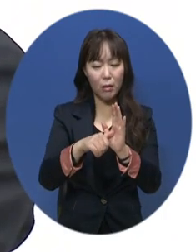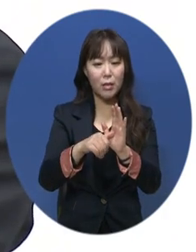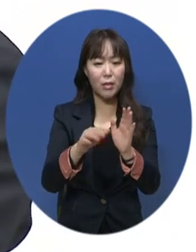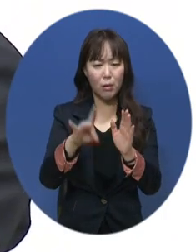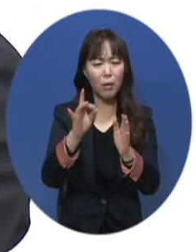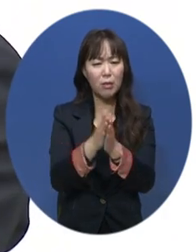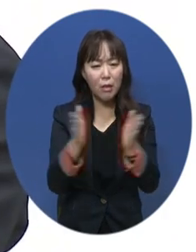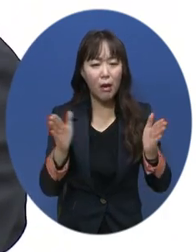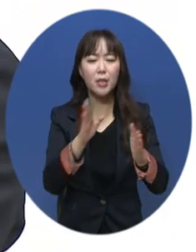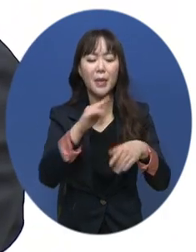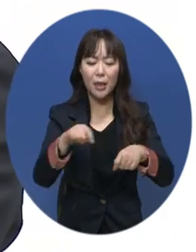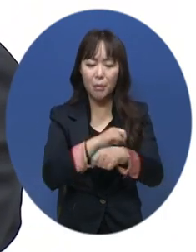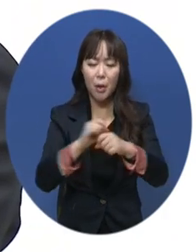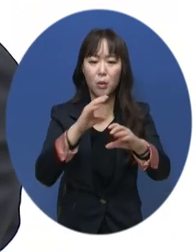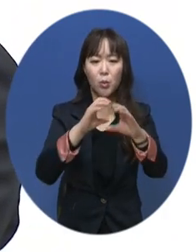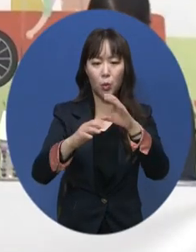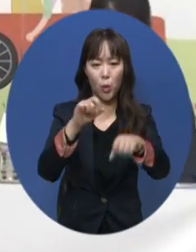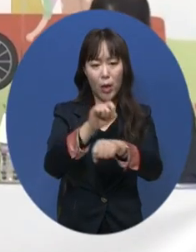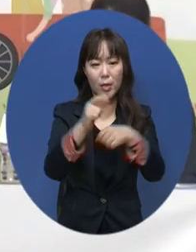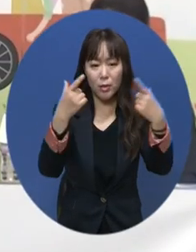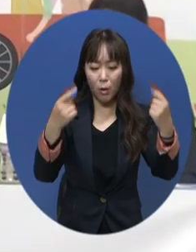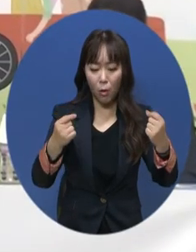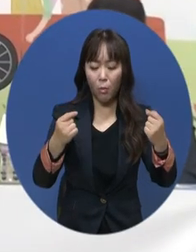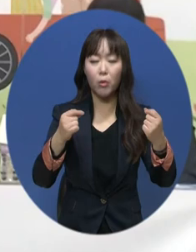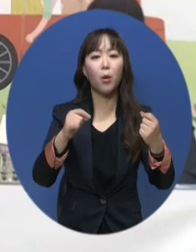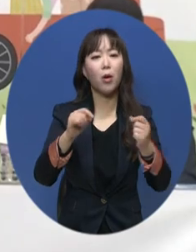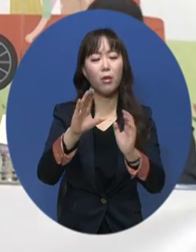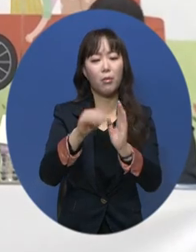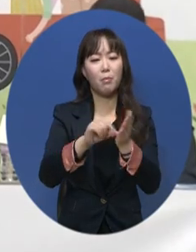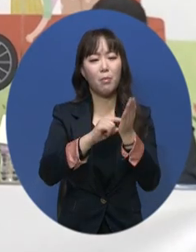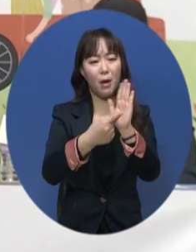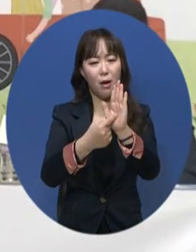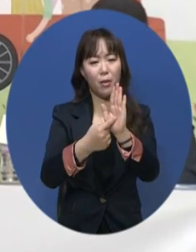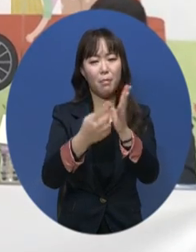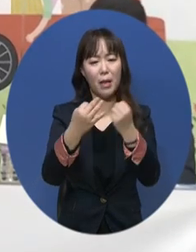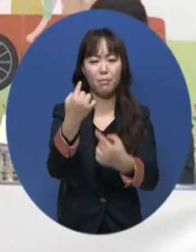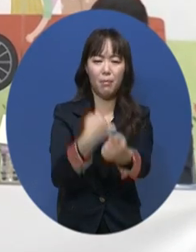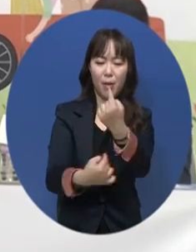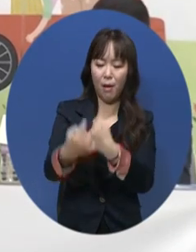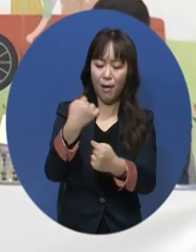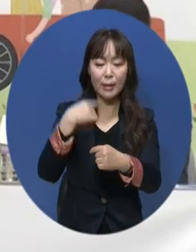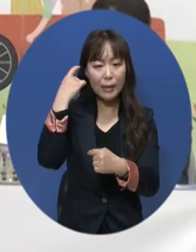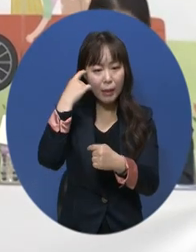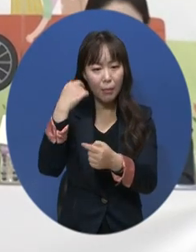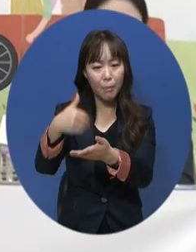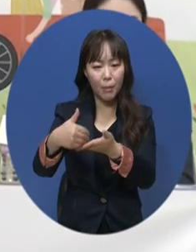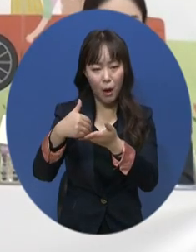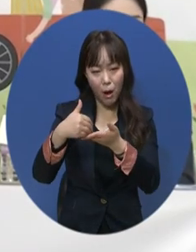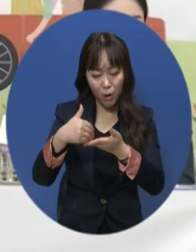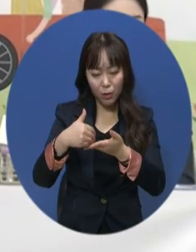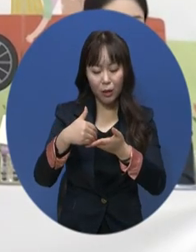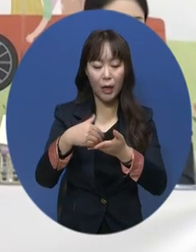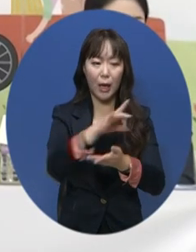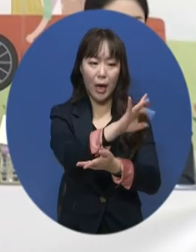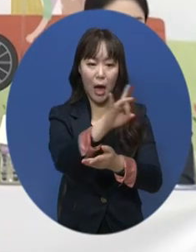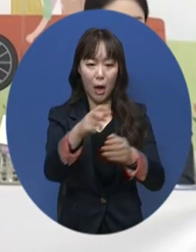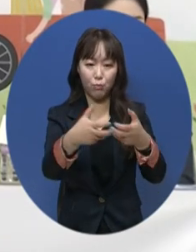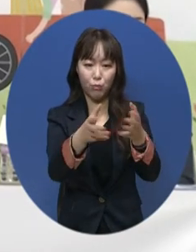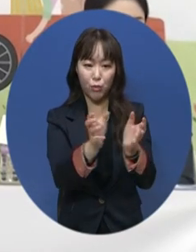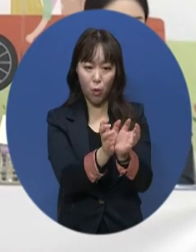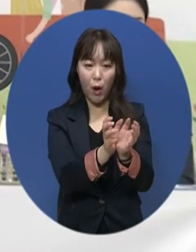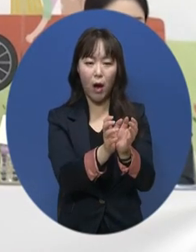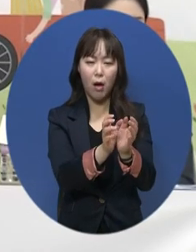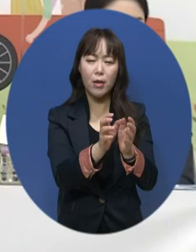아주 특별한 소통 행정이라면서 시정설명회에서 제시된 시민들의 다양한 의견과 건의사항 등을 해당